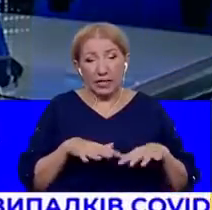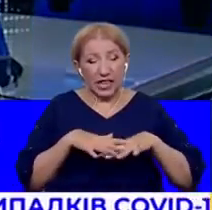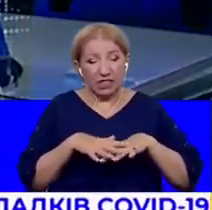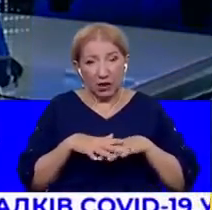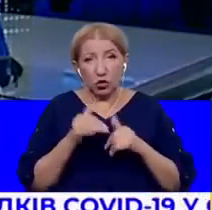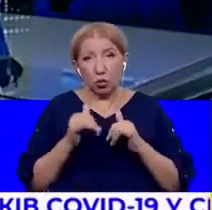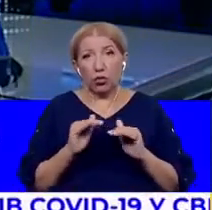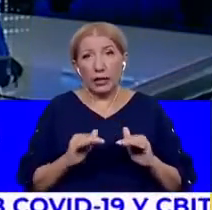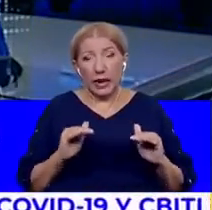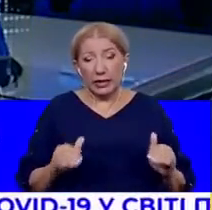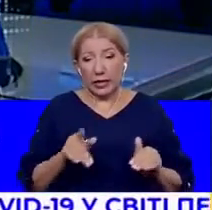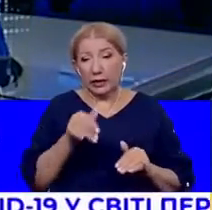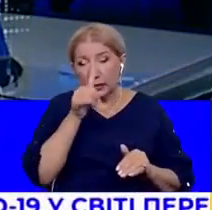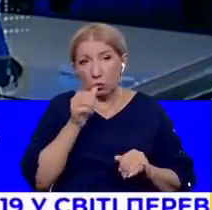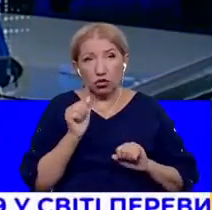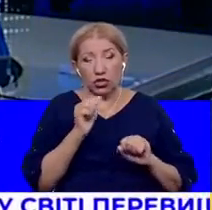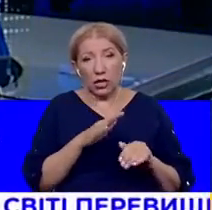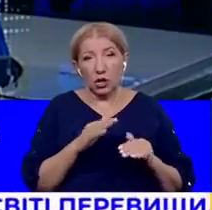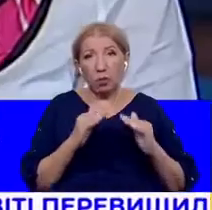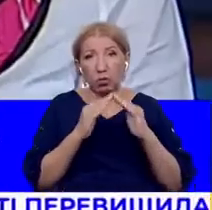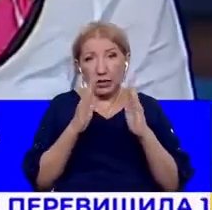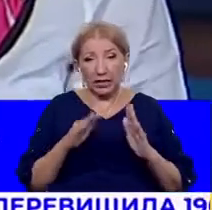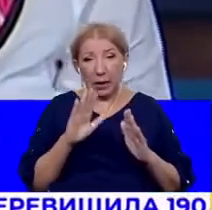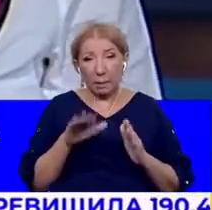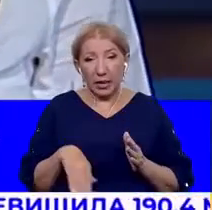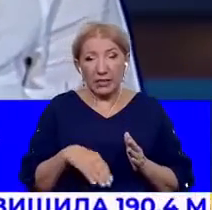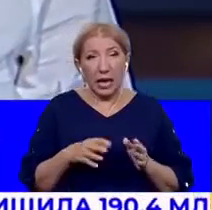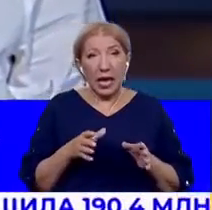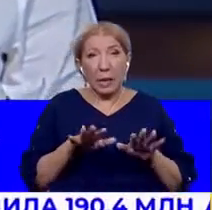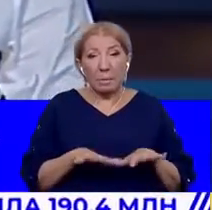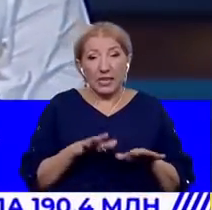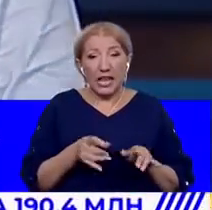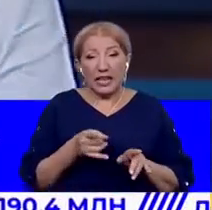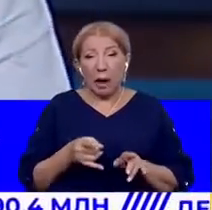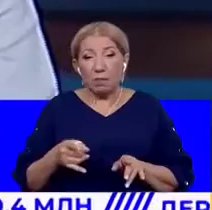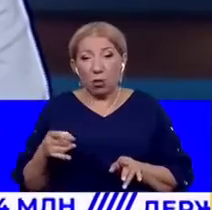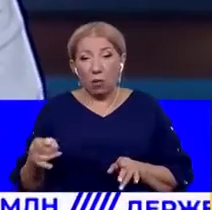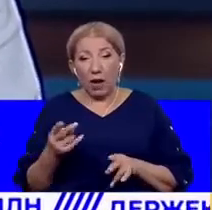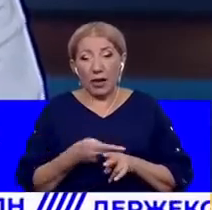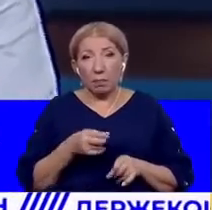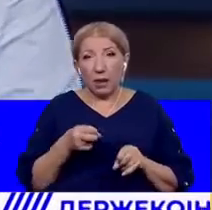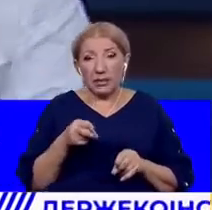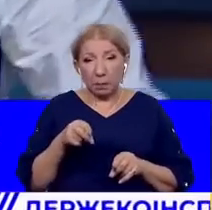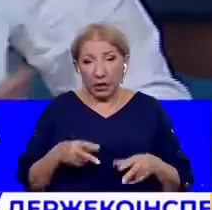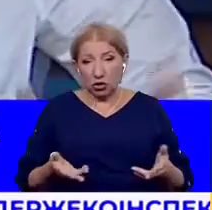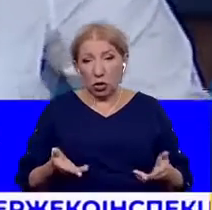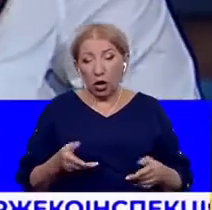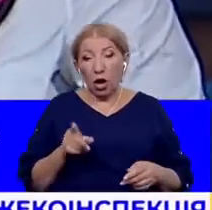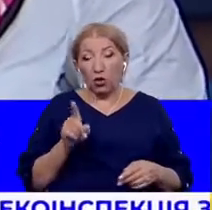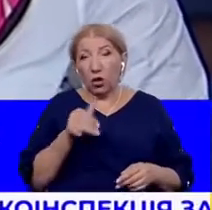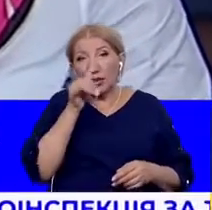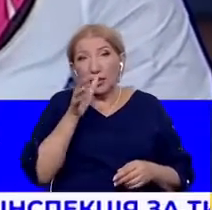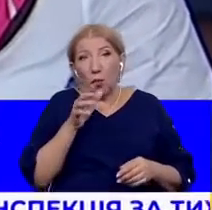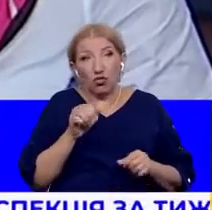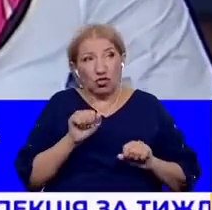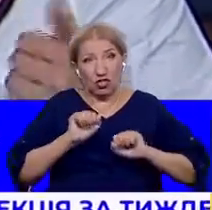для дітей, що ти не можеш здати будинок без належного місця для паркування безпечного, якщо там є паркування, то ти просто не